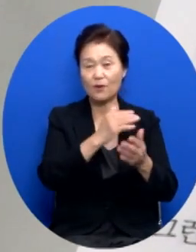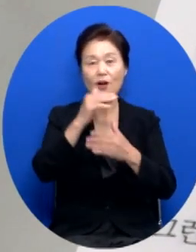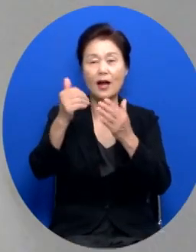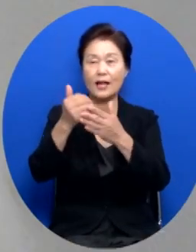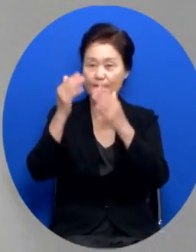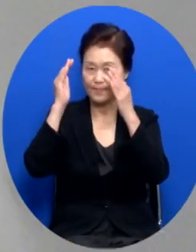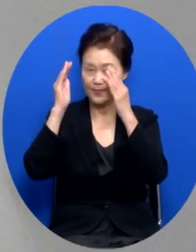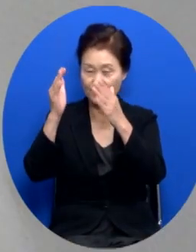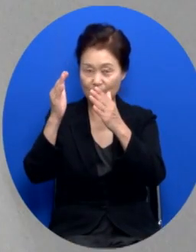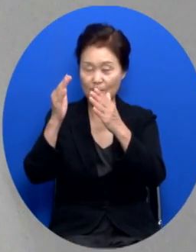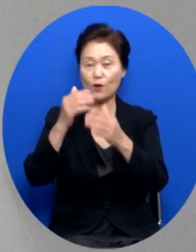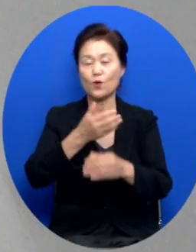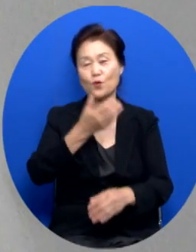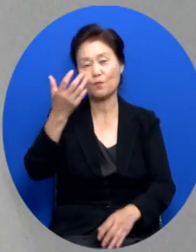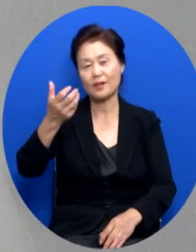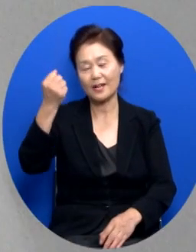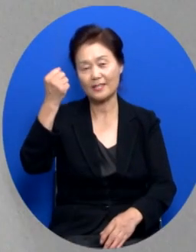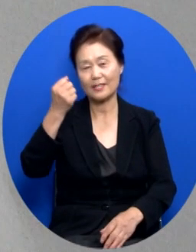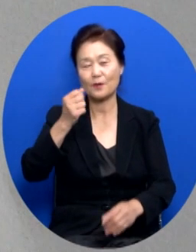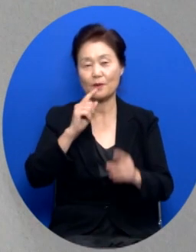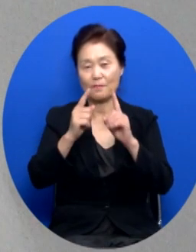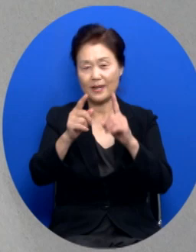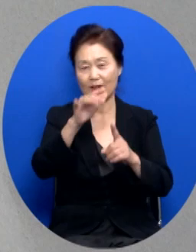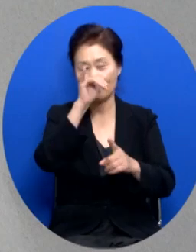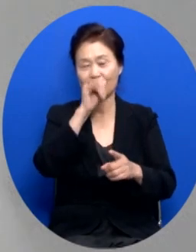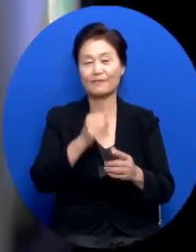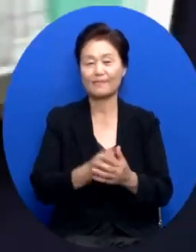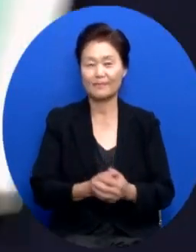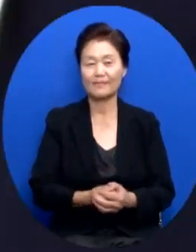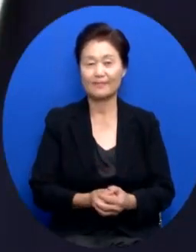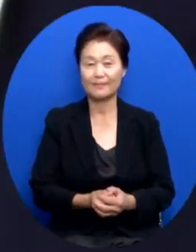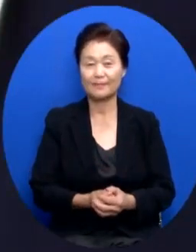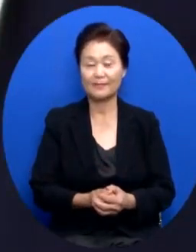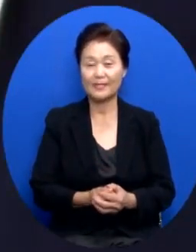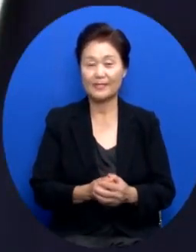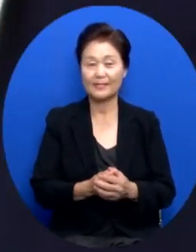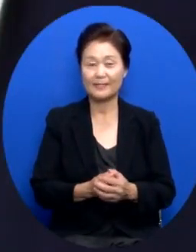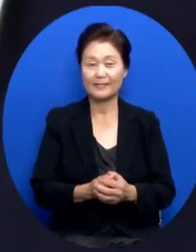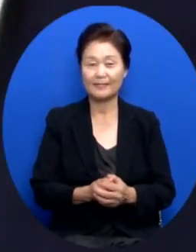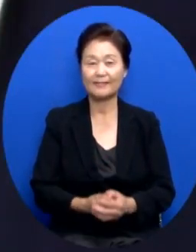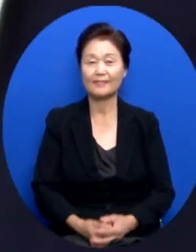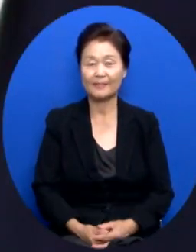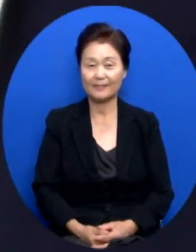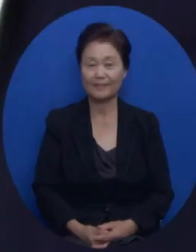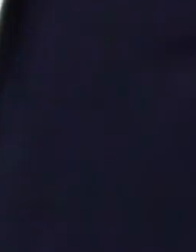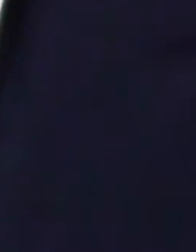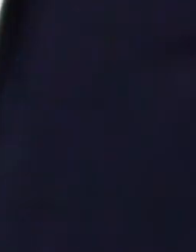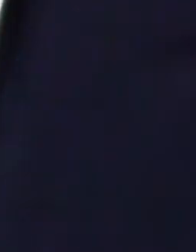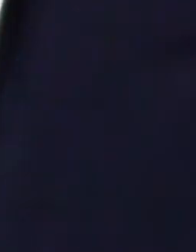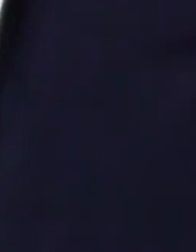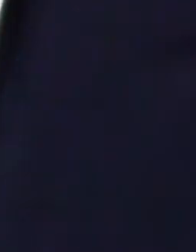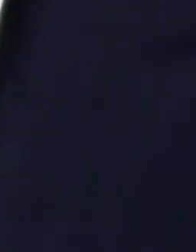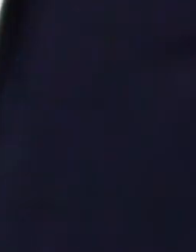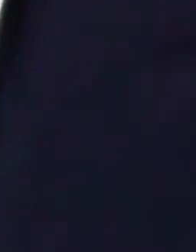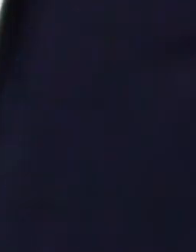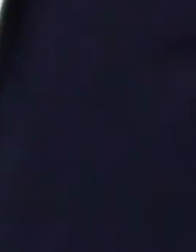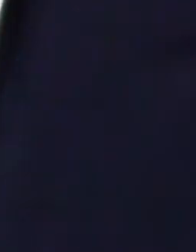초점을 맞춰 꿈을 꾸자고 독자에게 조언합니다. 지금까지 한 주간의 문화가 소식이었습니다.